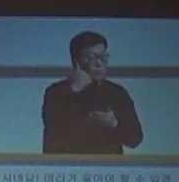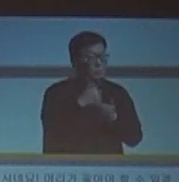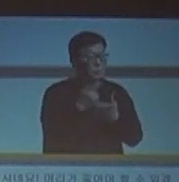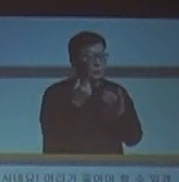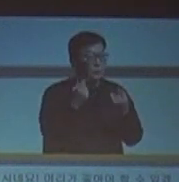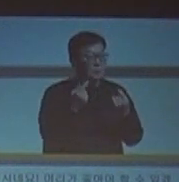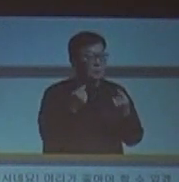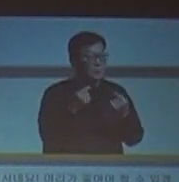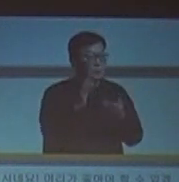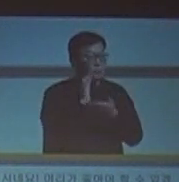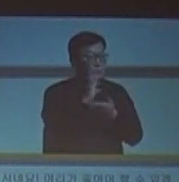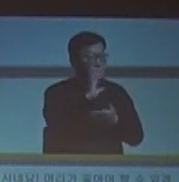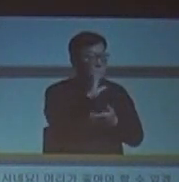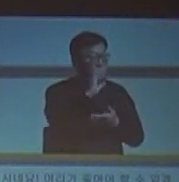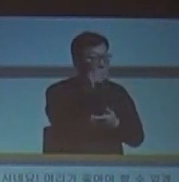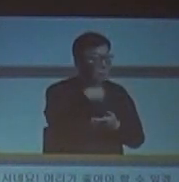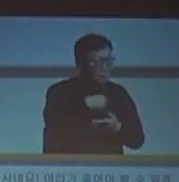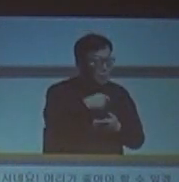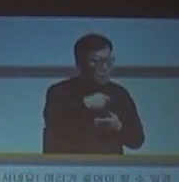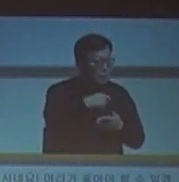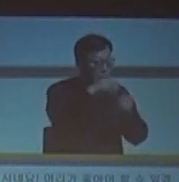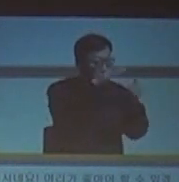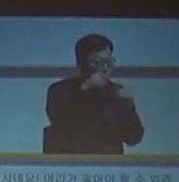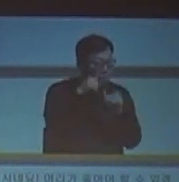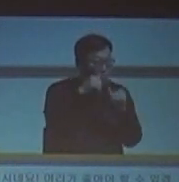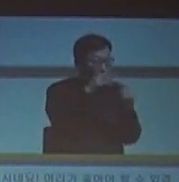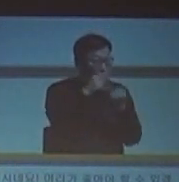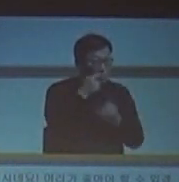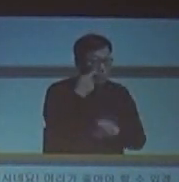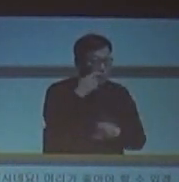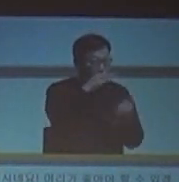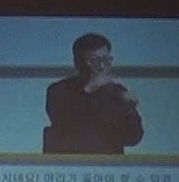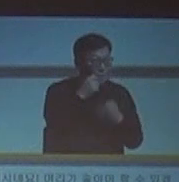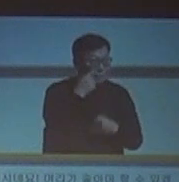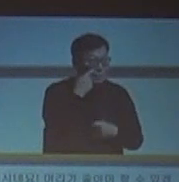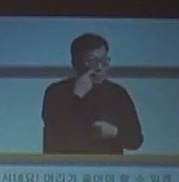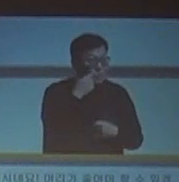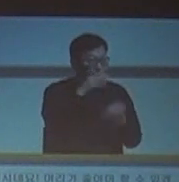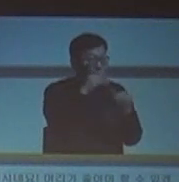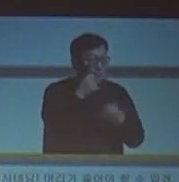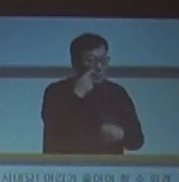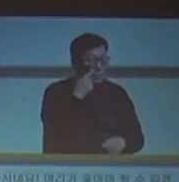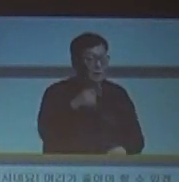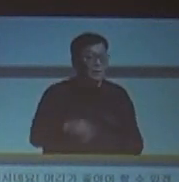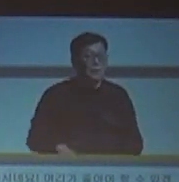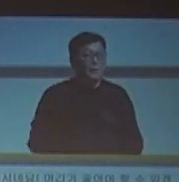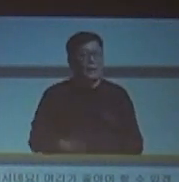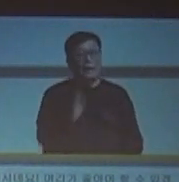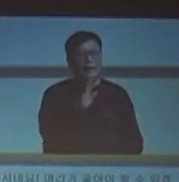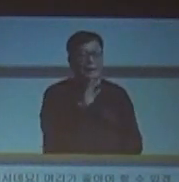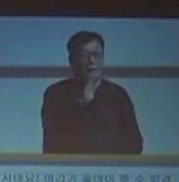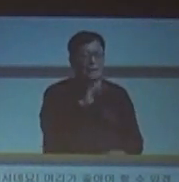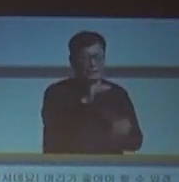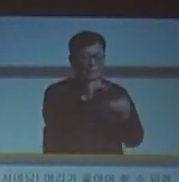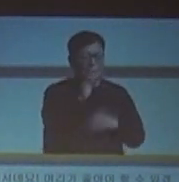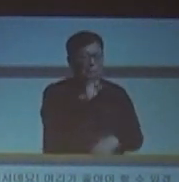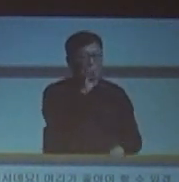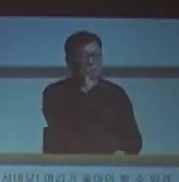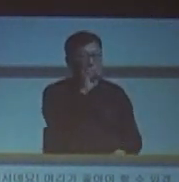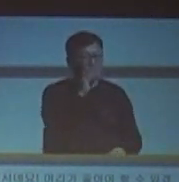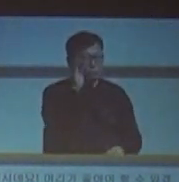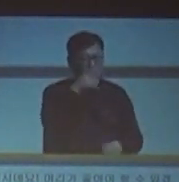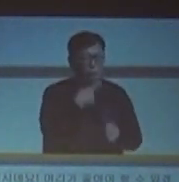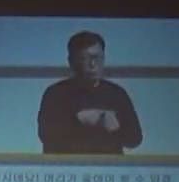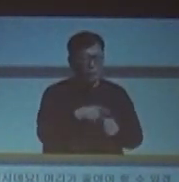수영에서 오셨습니다. 모셔볼까요? 모셔볼까요? 저거 모시기도 그렇잖아. 자. 겁나 속도로 아, 그래요?